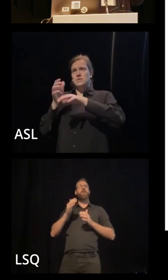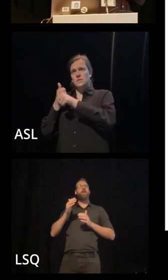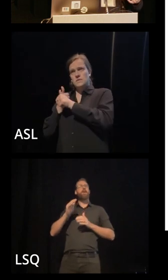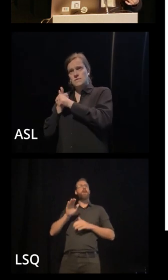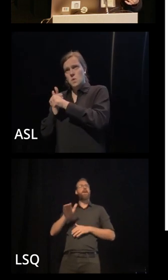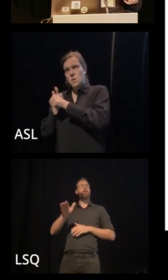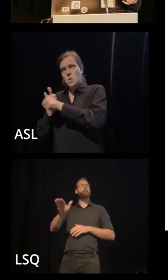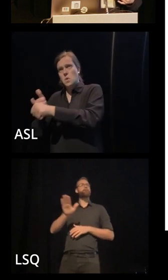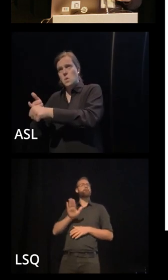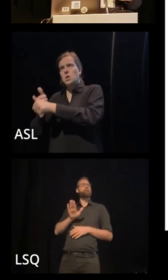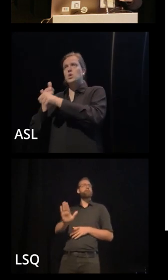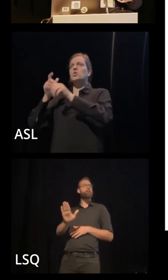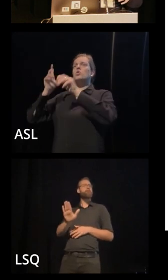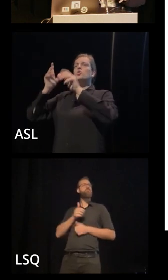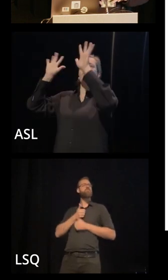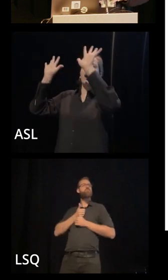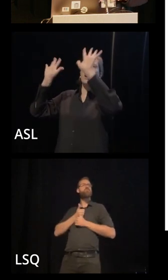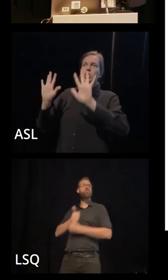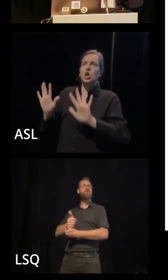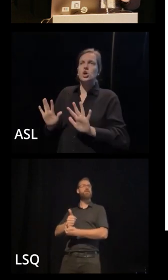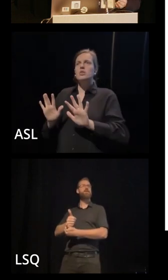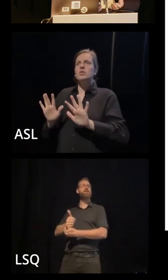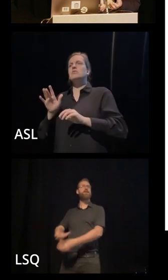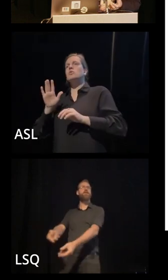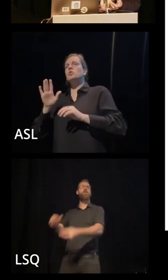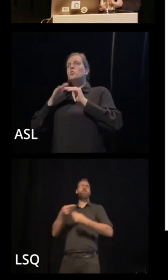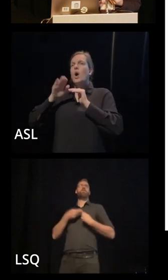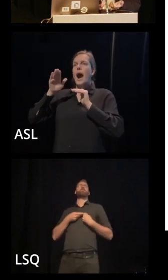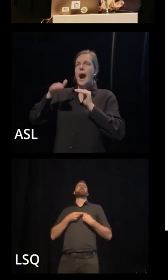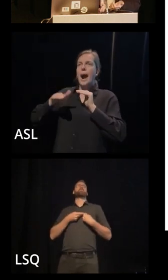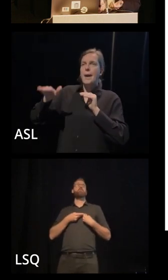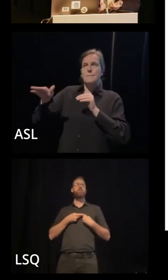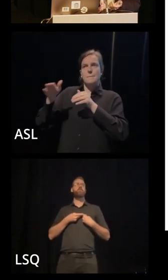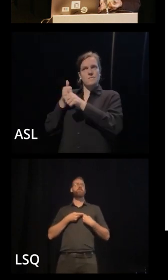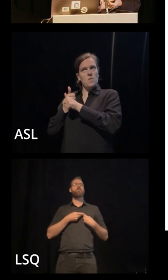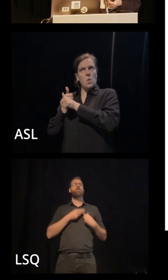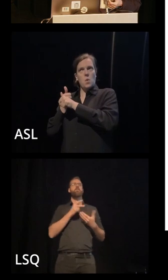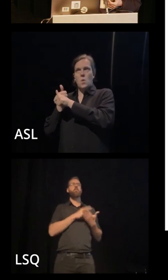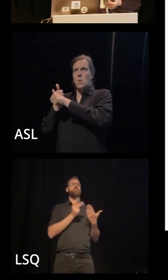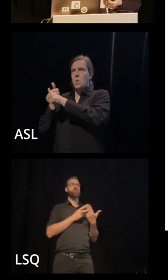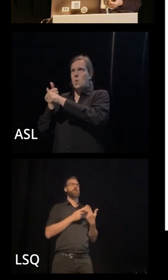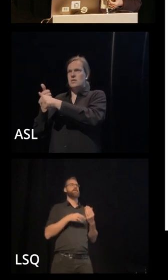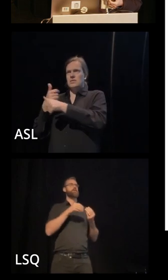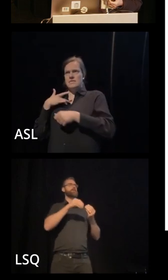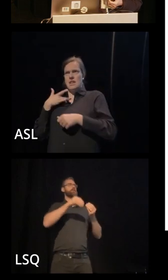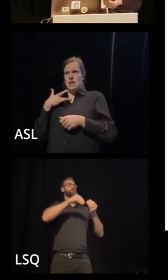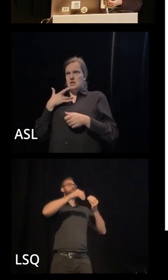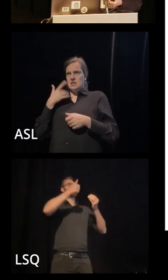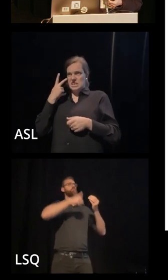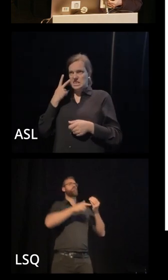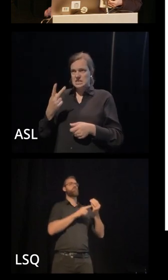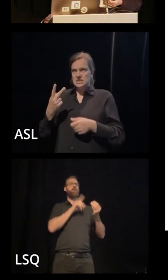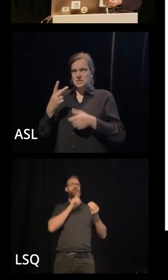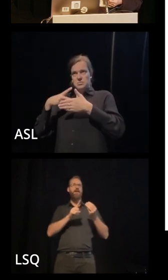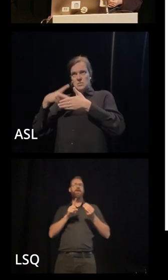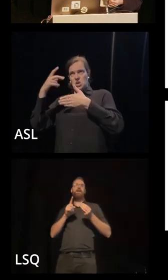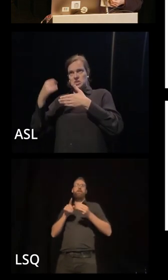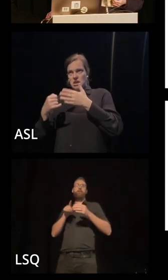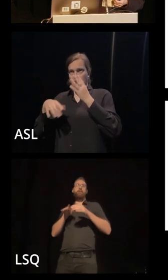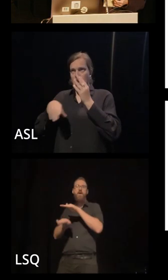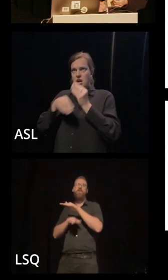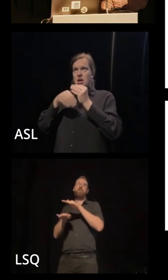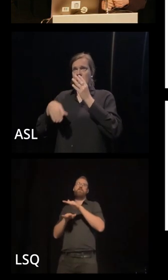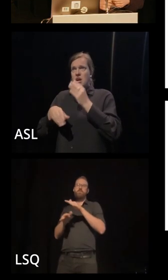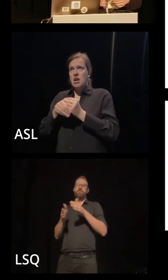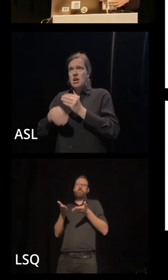amène également toute une perspective qui est venue réellement enrichir ce projet-là de sa vitalité première.